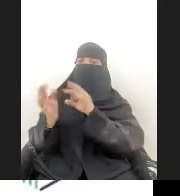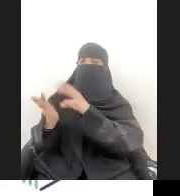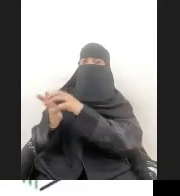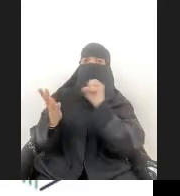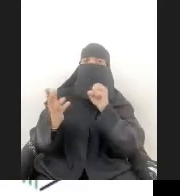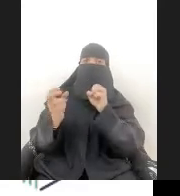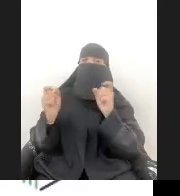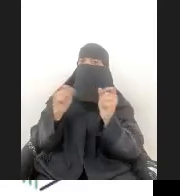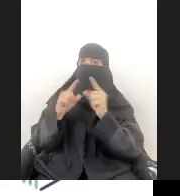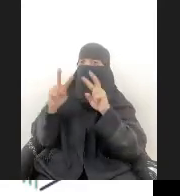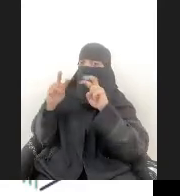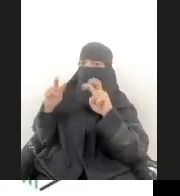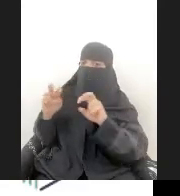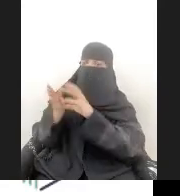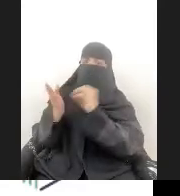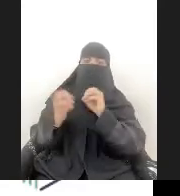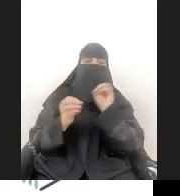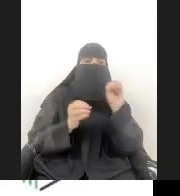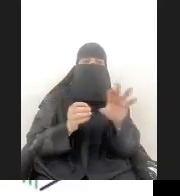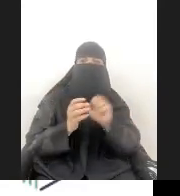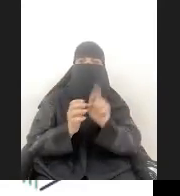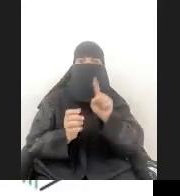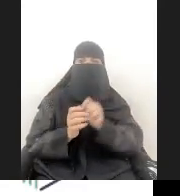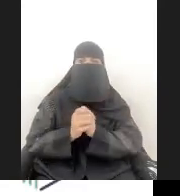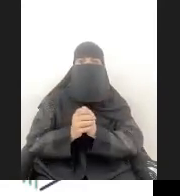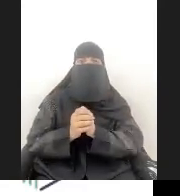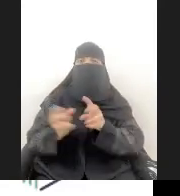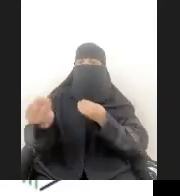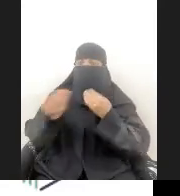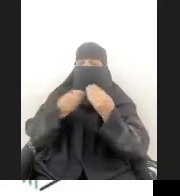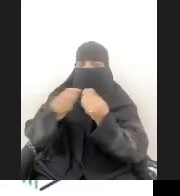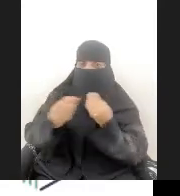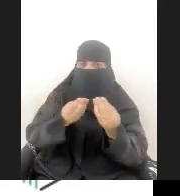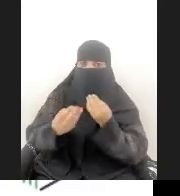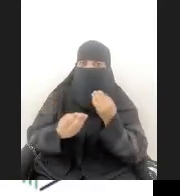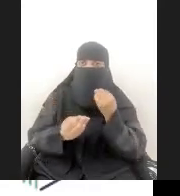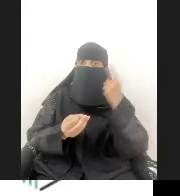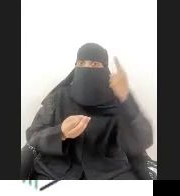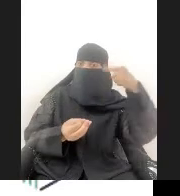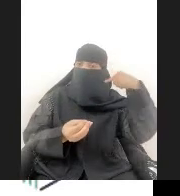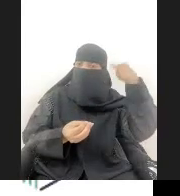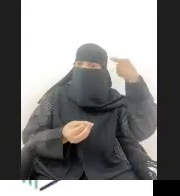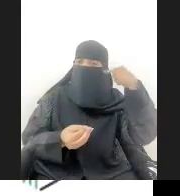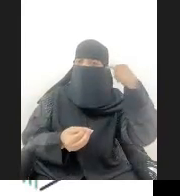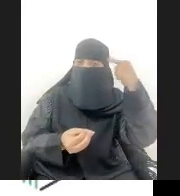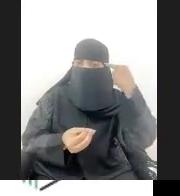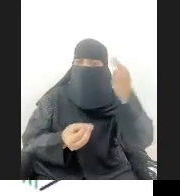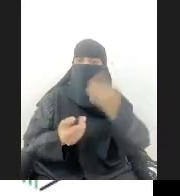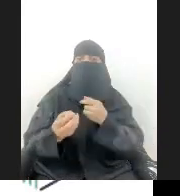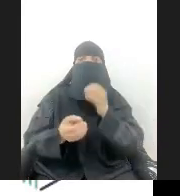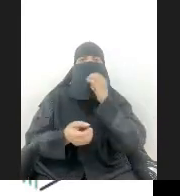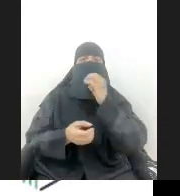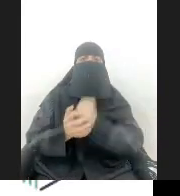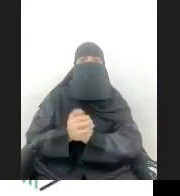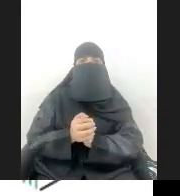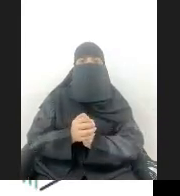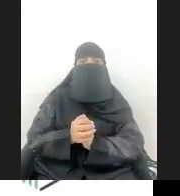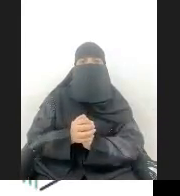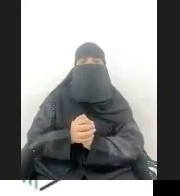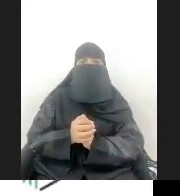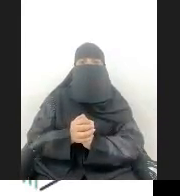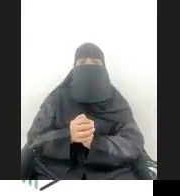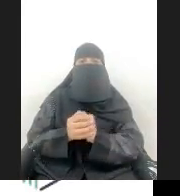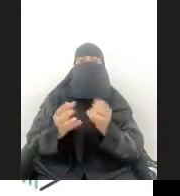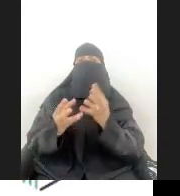لا يرقى ليكون في صفحة المناقشة أو يكون في التعلم المدمج. وبعدين عرف لك التعلم المدمج وبعدين وش صار؟